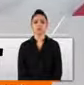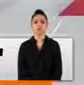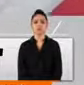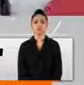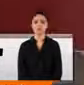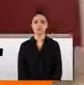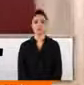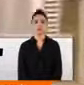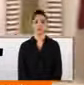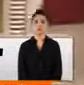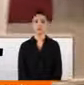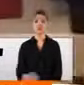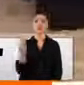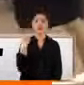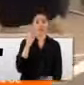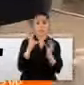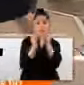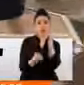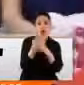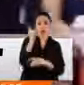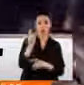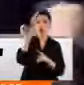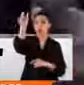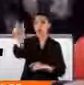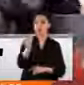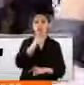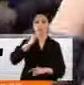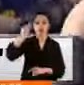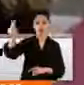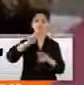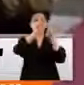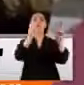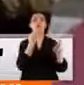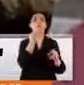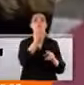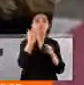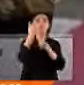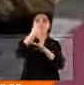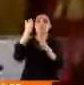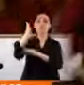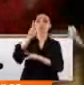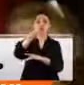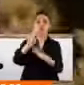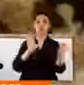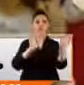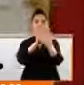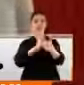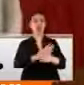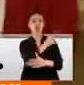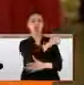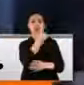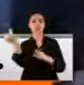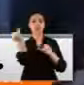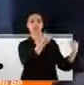Partide bir adam bırakmadı. Yenilik Partisi'ni kuran Öztürk Yılmaz esnaf ziyaretindeydi. Yolda karşılaştığı bir CHP'li ile